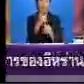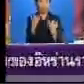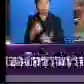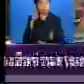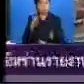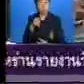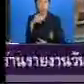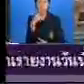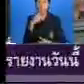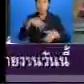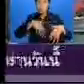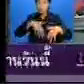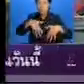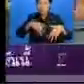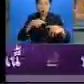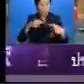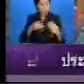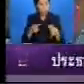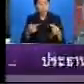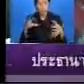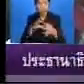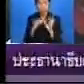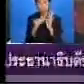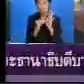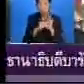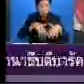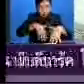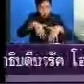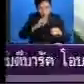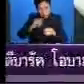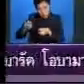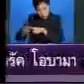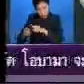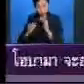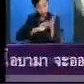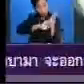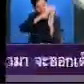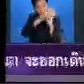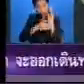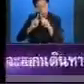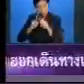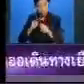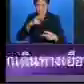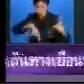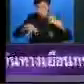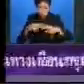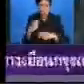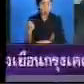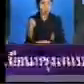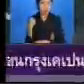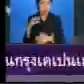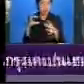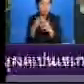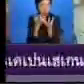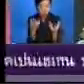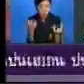จ้าหน้าที่ในพื้นที่สีแดงโดยรอบกรุงเทพนะครับและในส่วนของตามชายแดนให้เข้มงวดในเรื่องของการตรวจสอบสินค้าลิขสิทธิ์โดยเฉพาะ